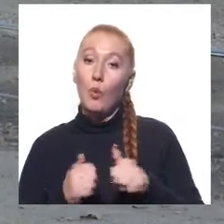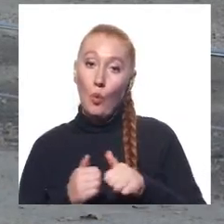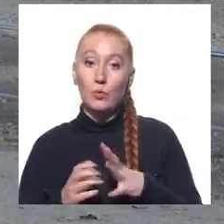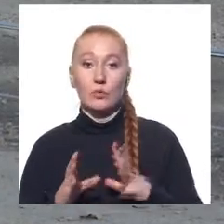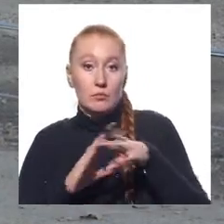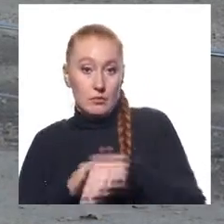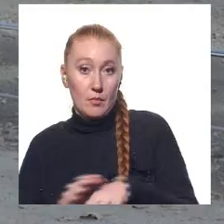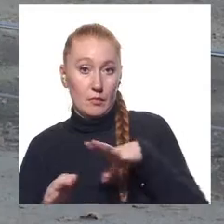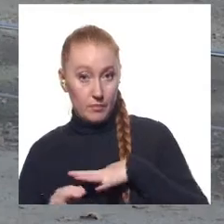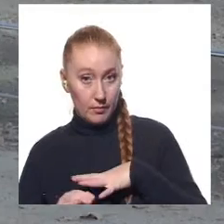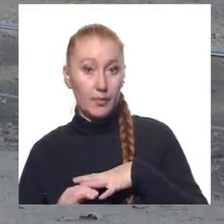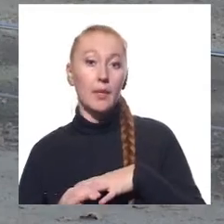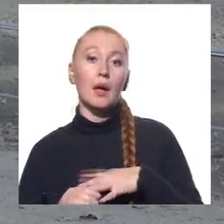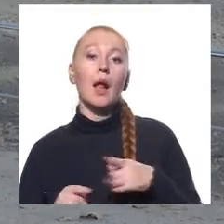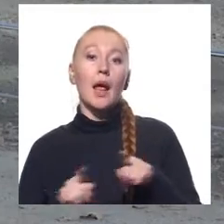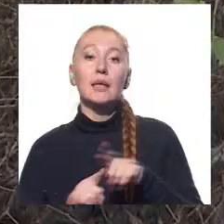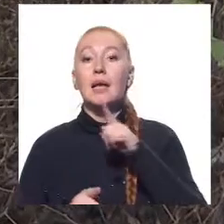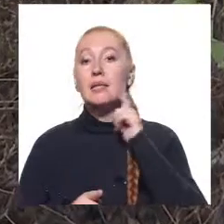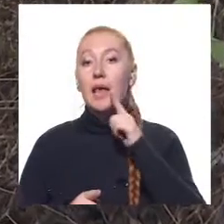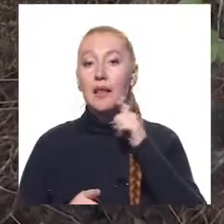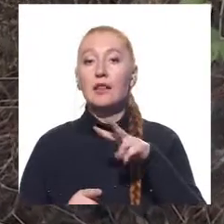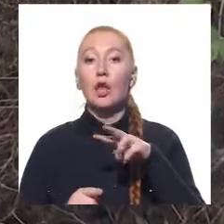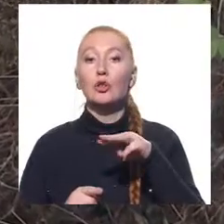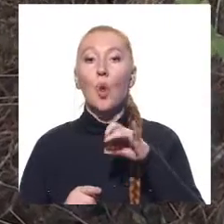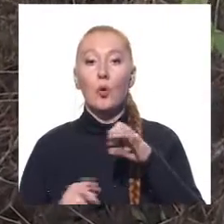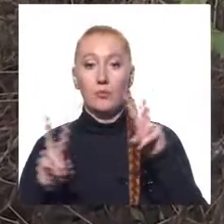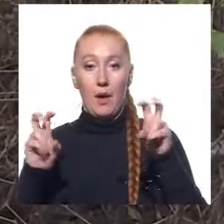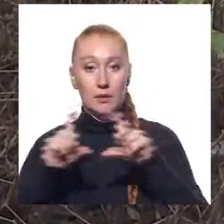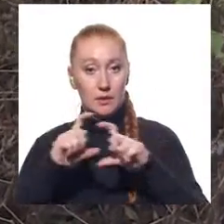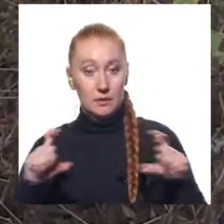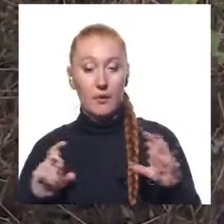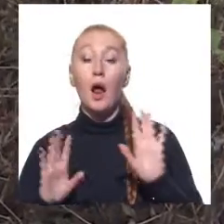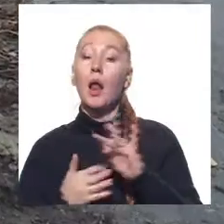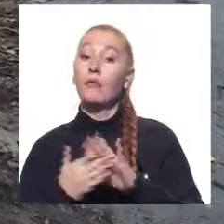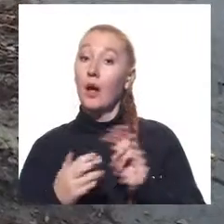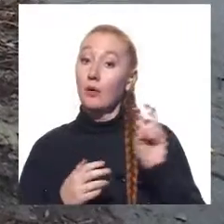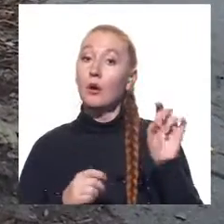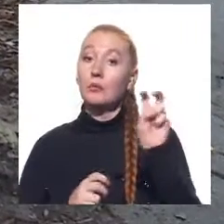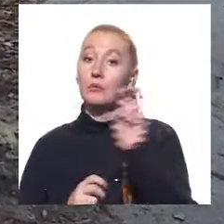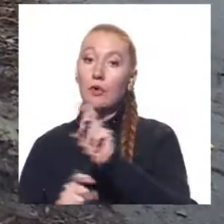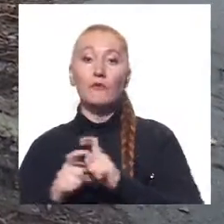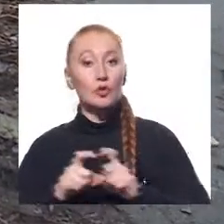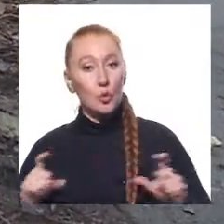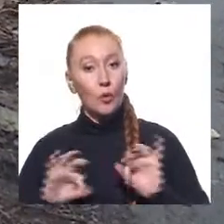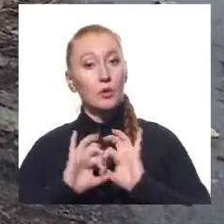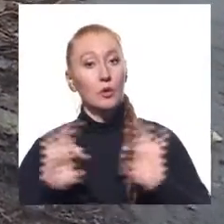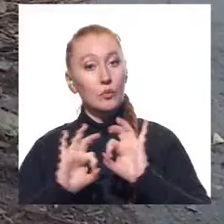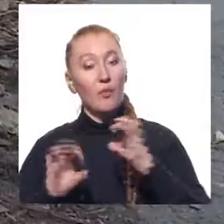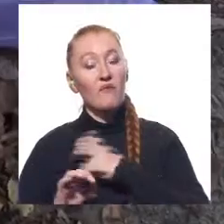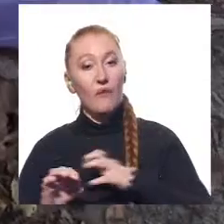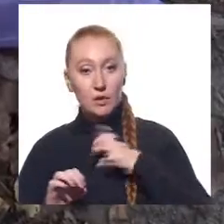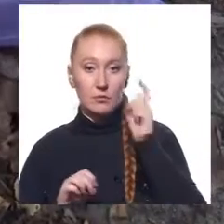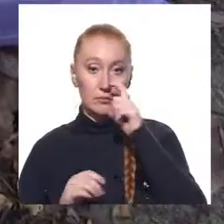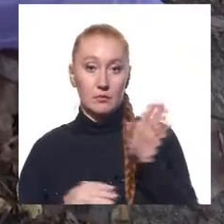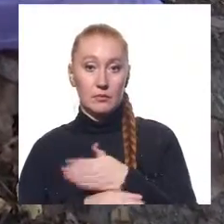нього долучився. Це зелена торба. Далі студенти планують ходити у школи та розповідати дітям про важливість сортування